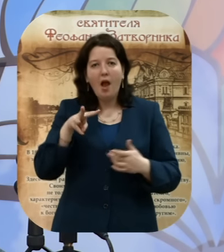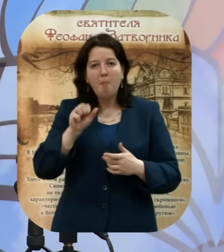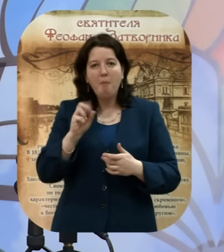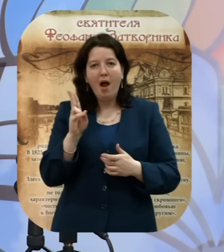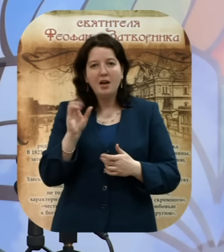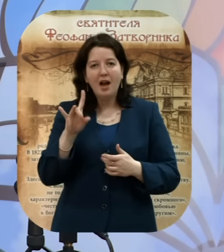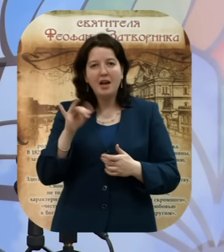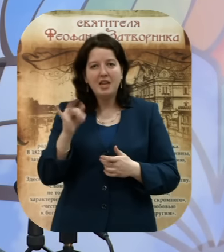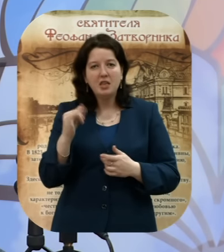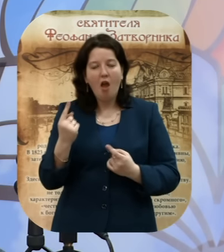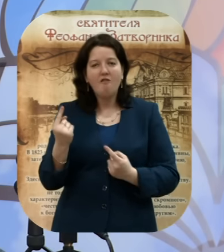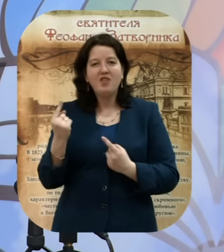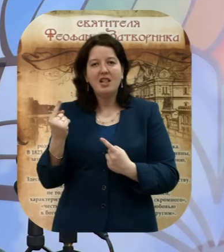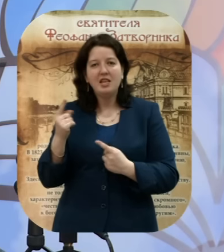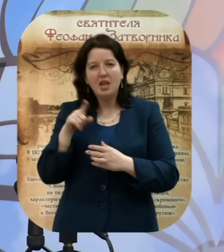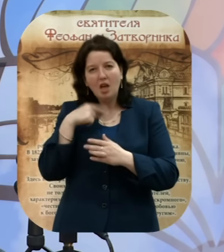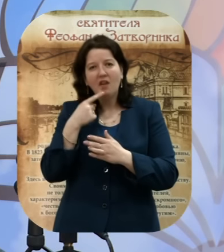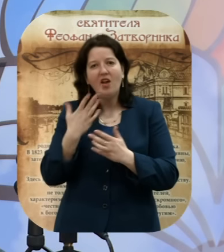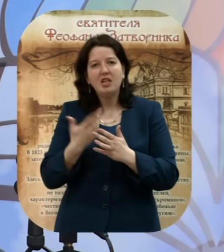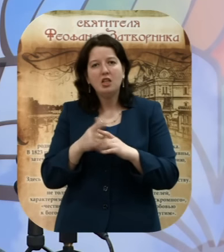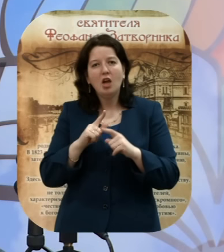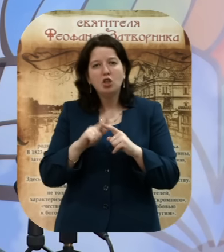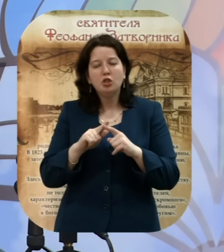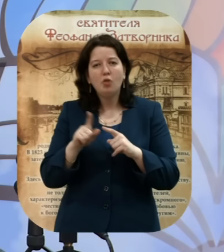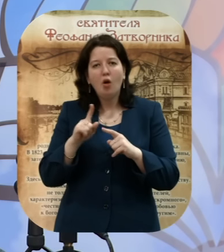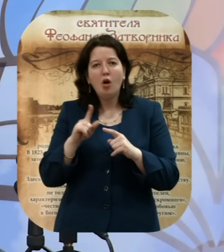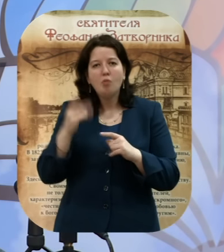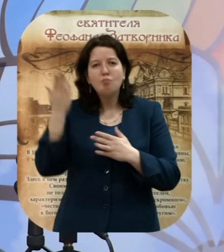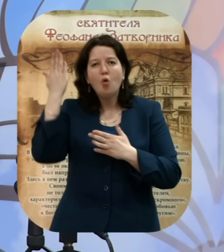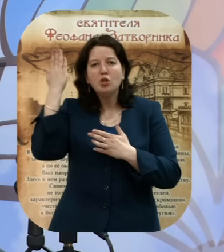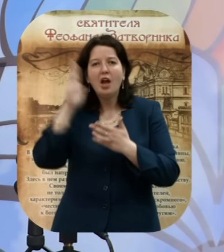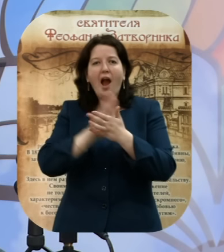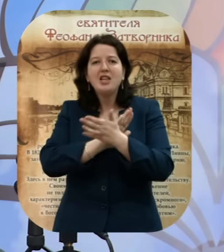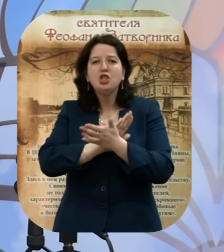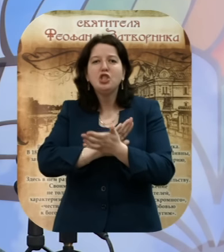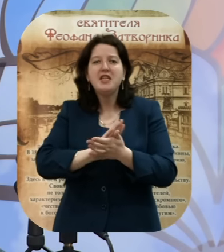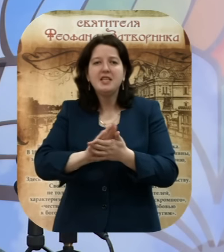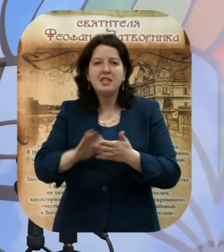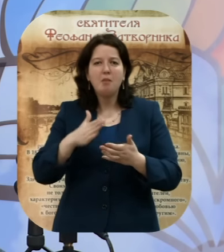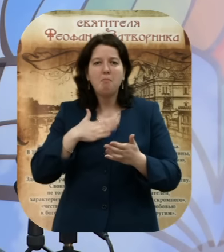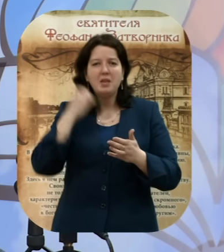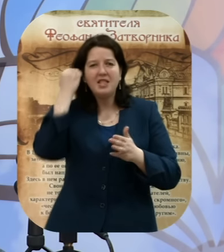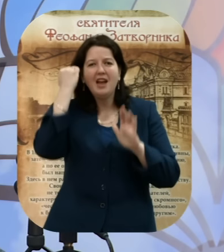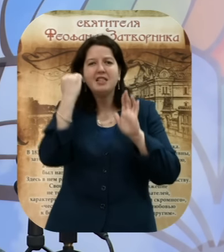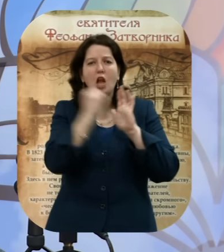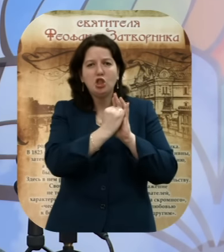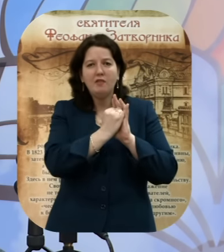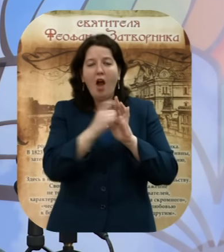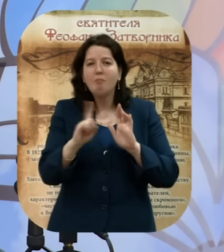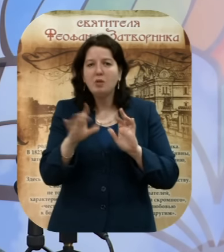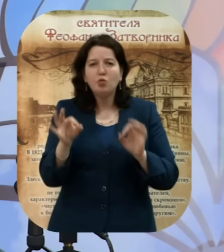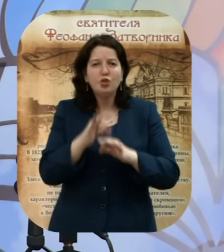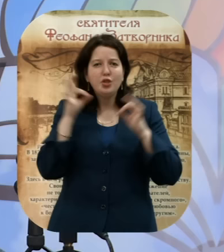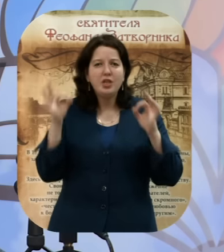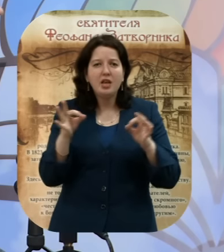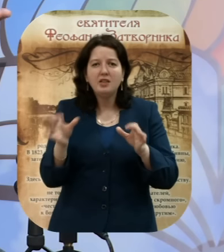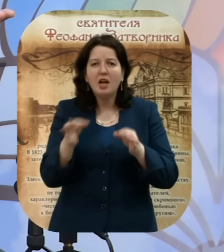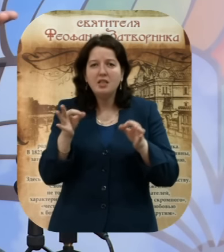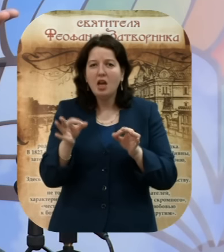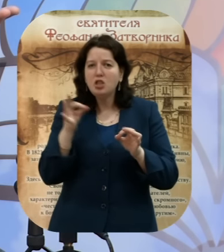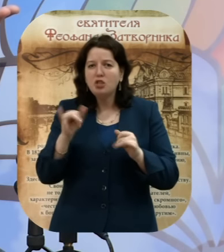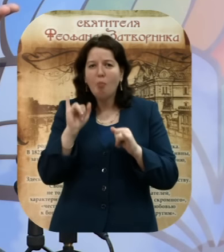говорит: «Боже, очисти меня грешного, поскольку я никогда же не сотворил